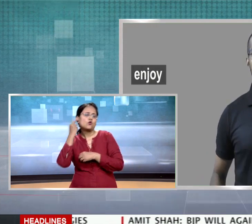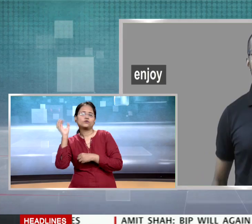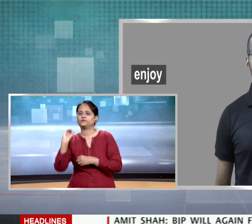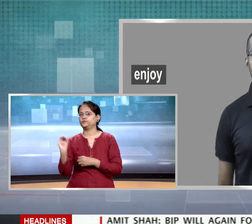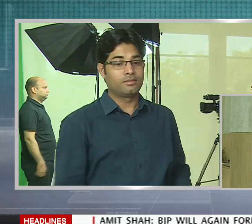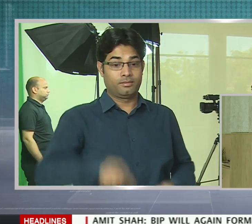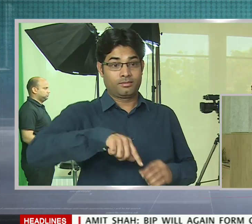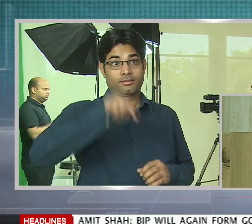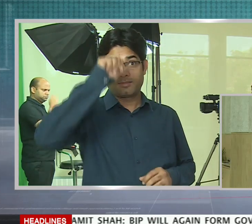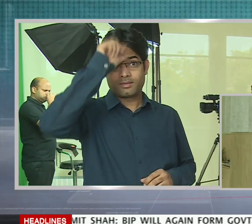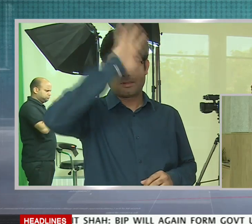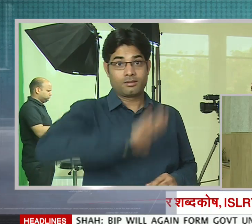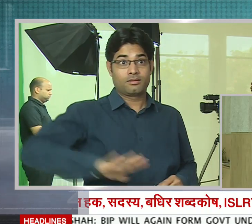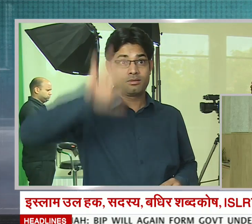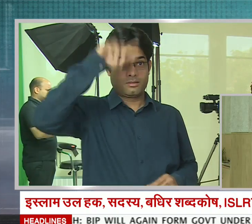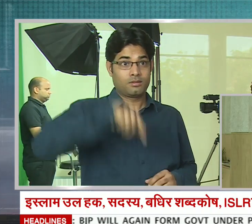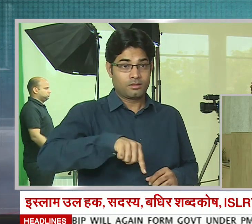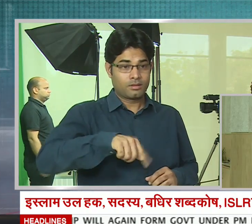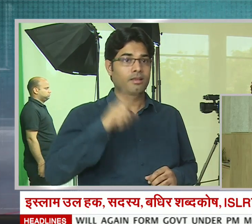है।